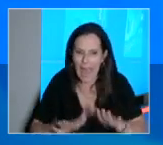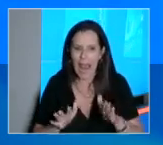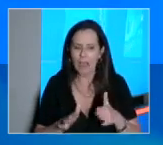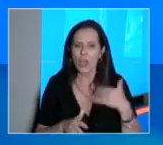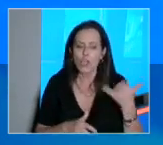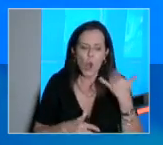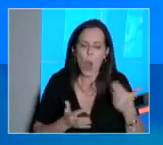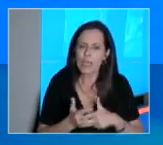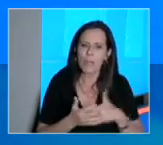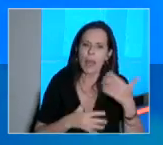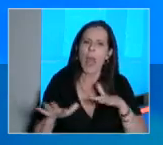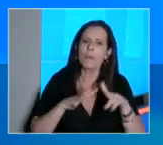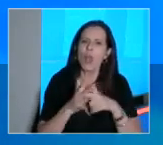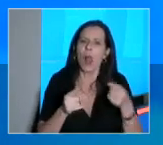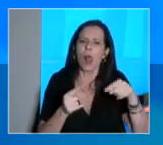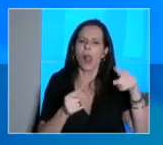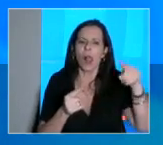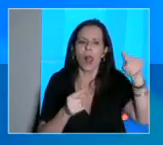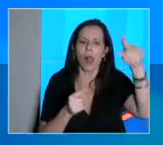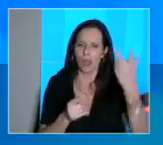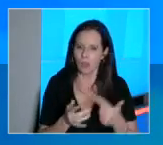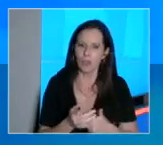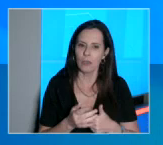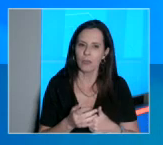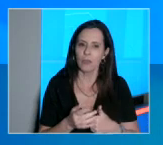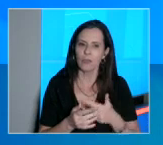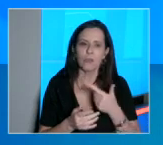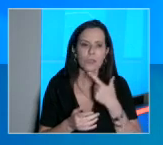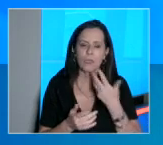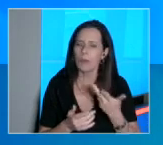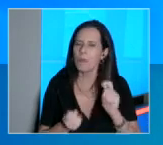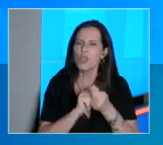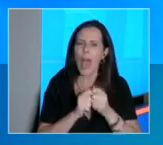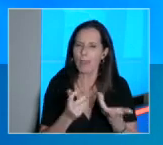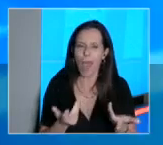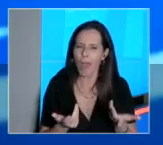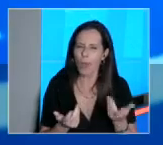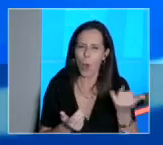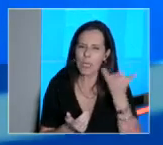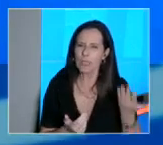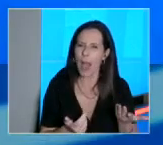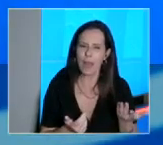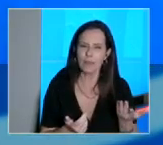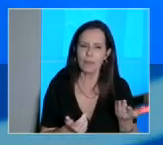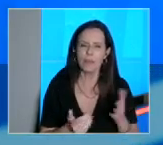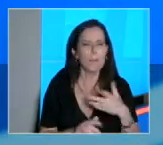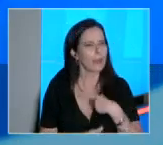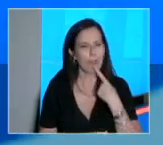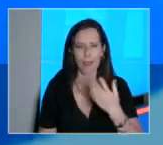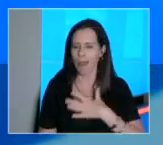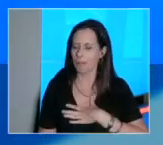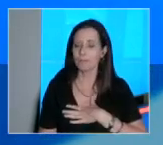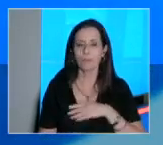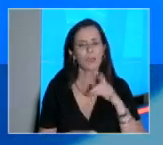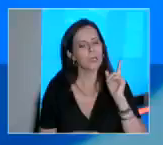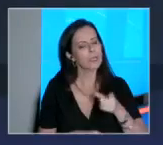פעם... הממשלה הזאת טיפה מגמגמת, וכל פעם כאילו היא קוראת לזה באיזשהו שם אחר או משהו אחר. מה אני אגיד לכם? הגיע